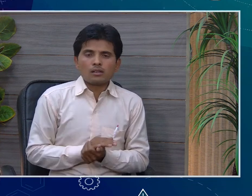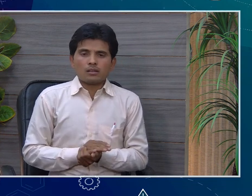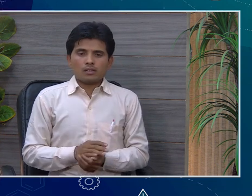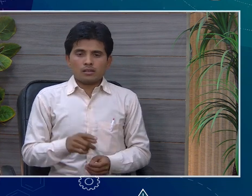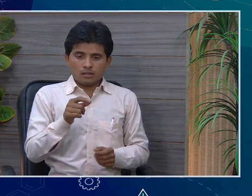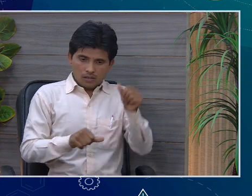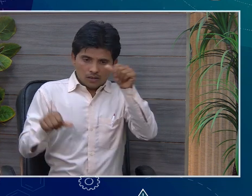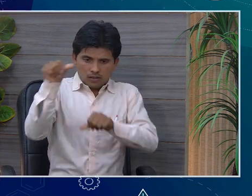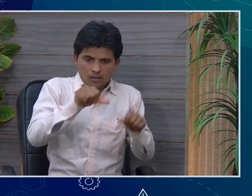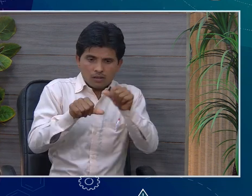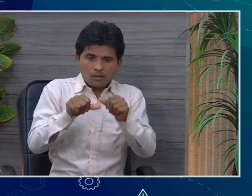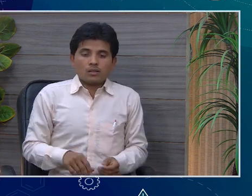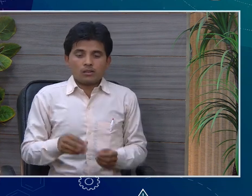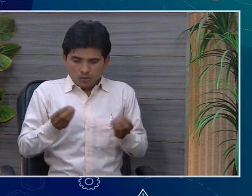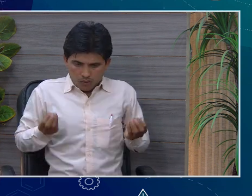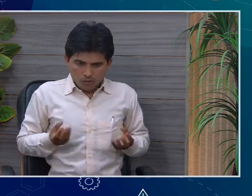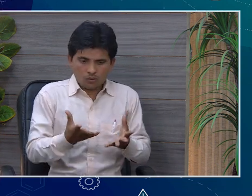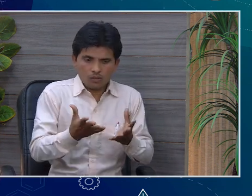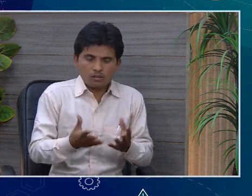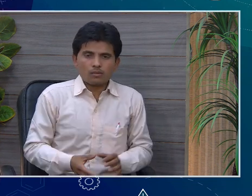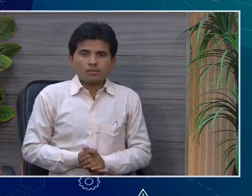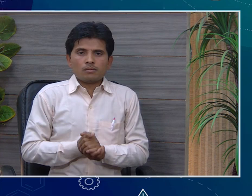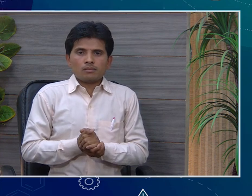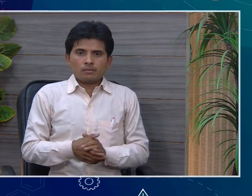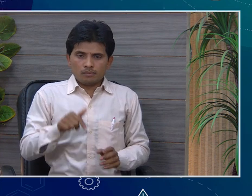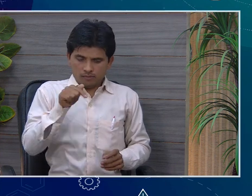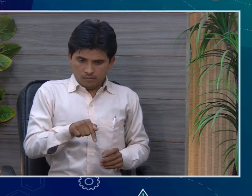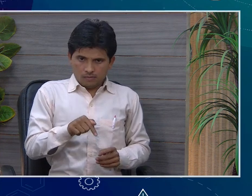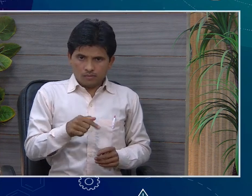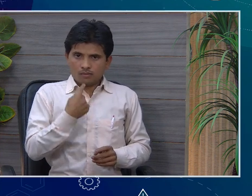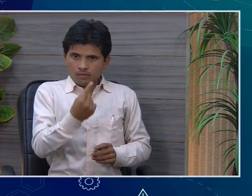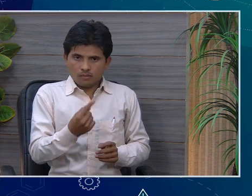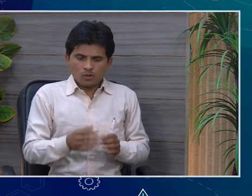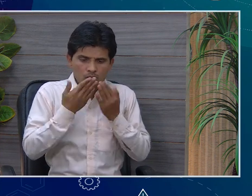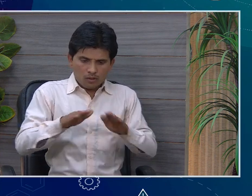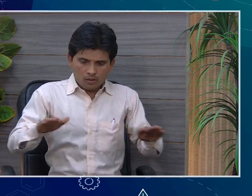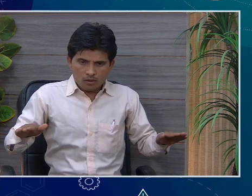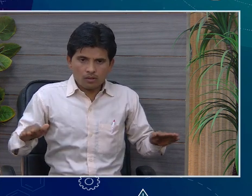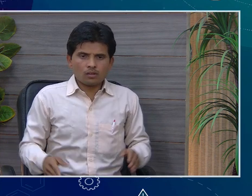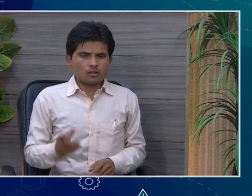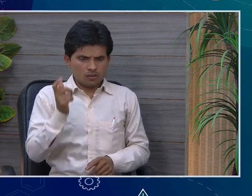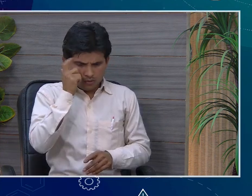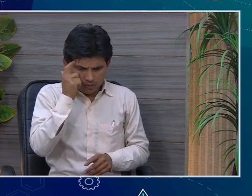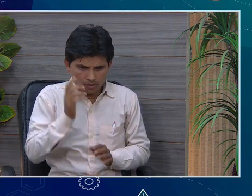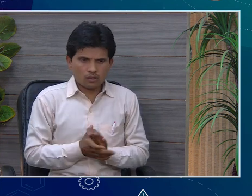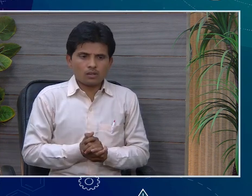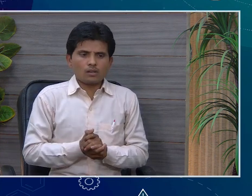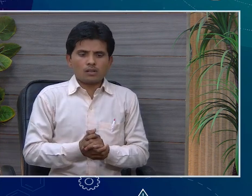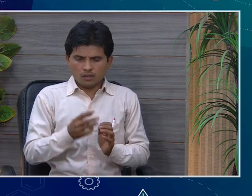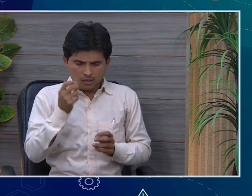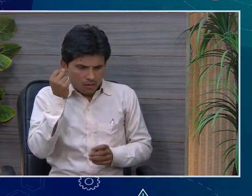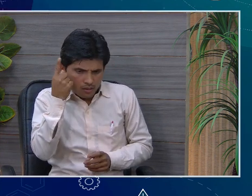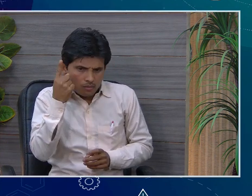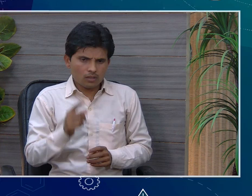विज्ञान के फिल्म उतनी नहीं है जितनी की शुरुआत में हुई थी विज्ञान के तो जब हमारे ऐसे बच्चे कि जनता की सोच ने कहा और